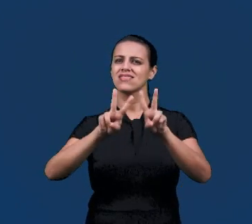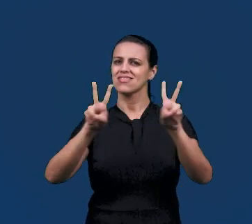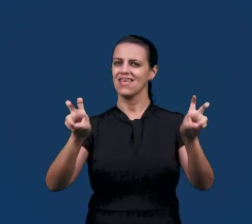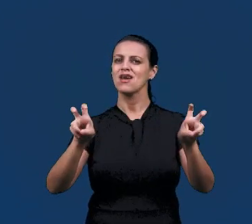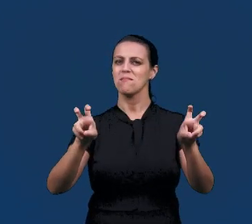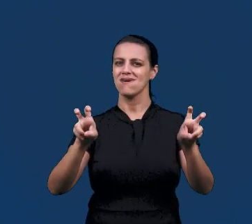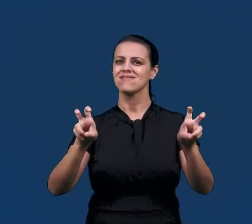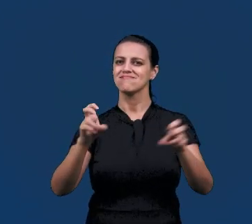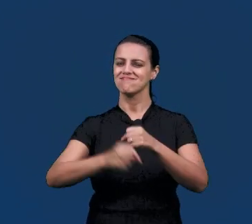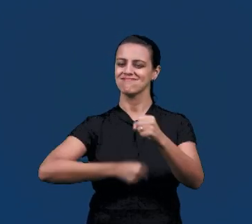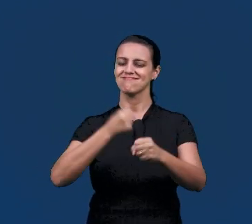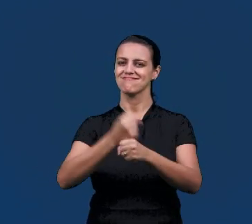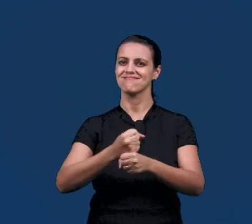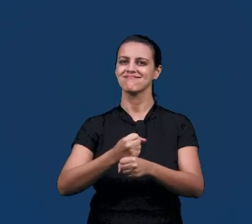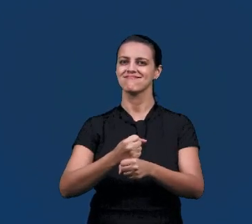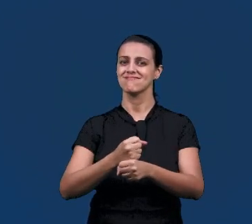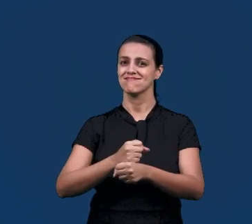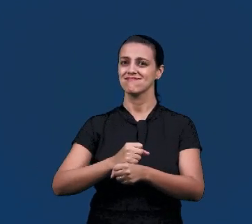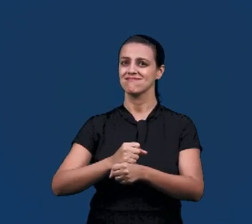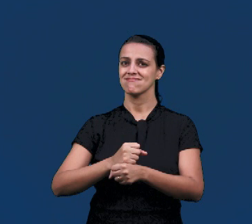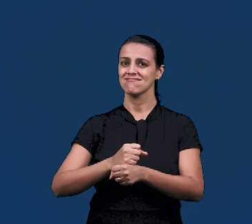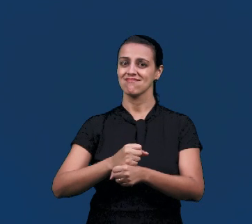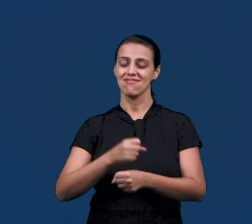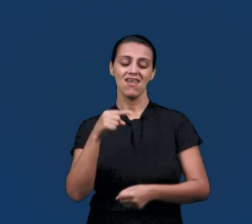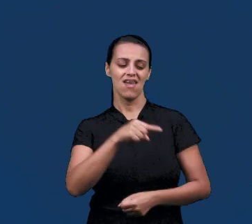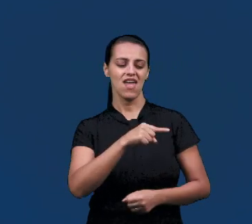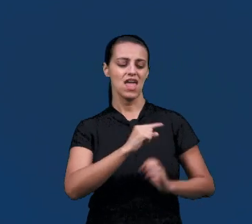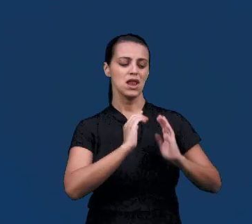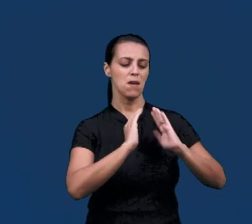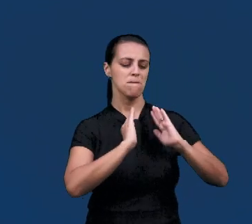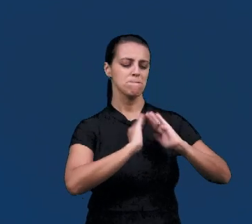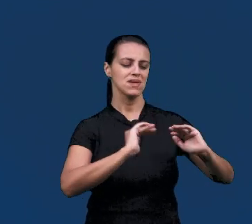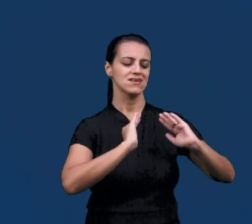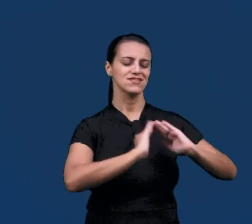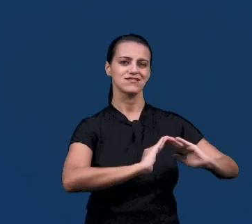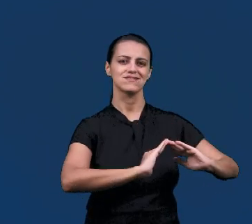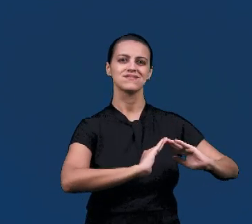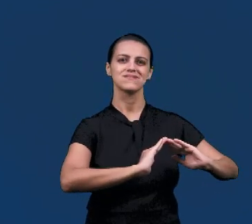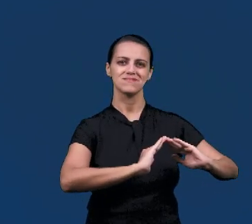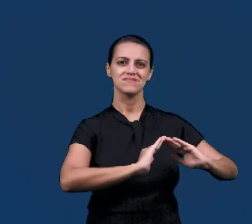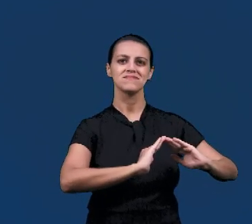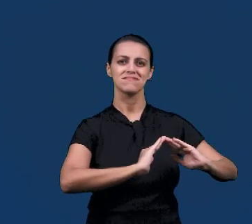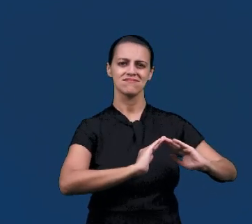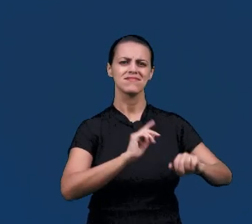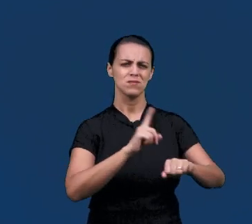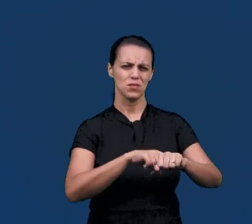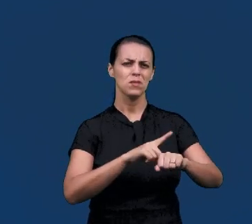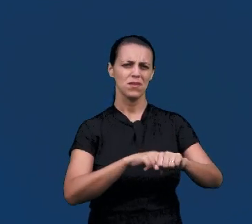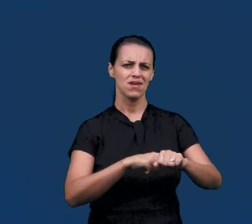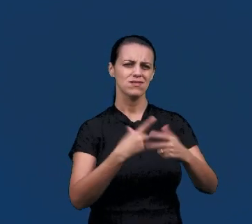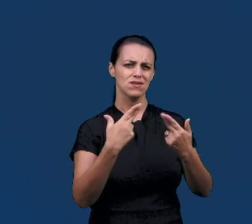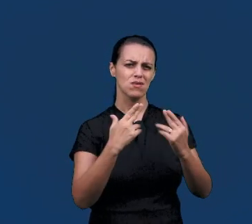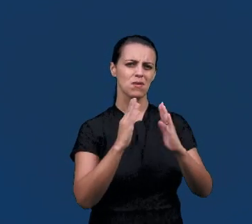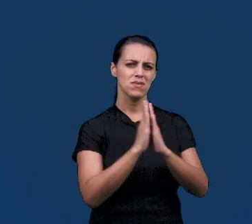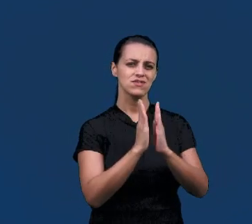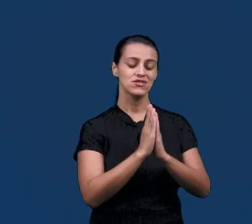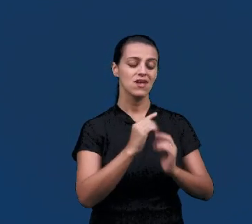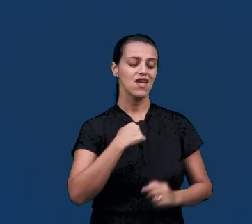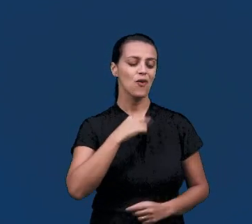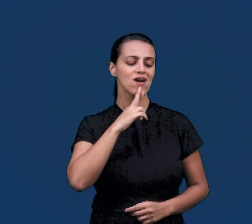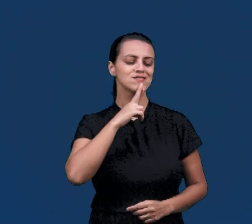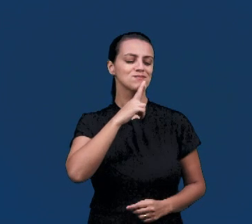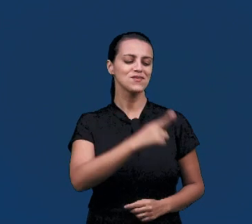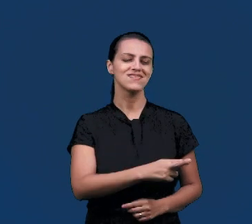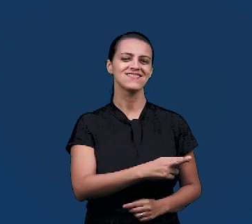prochaine année. Il m'invoquera. C'est le moment d'intercession. Et moi, je le